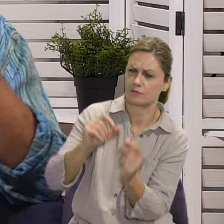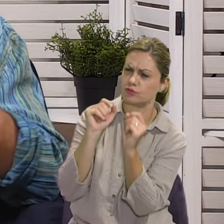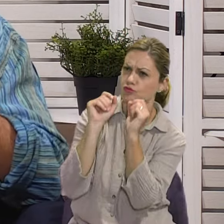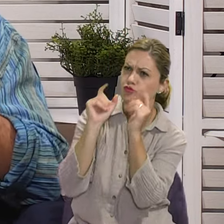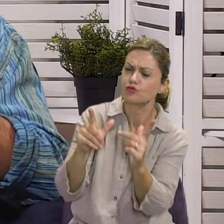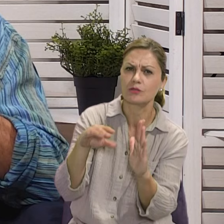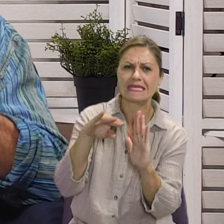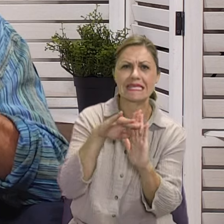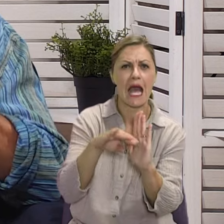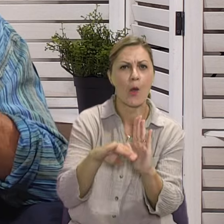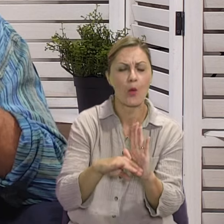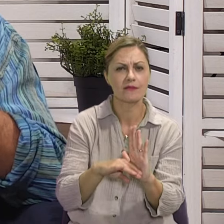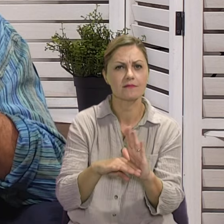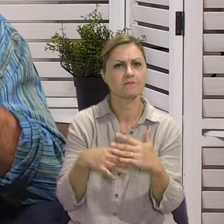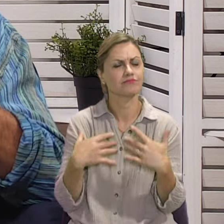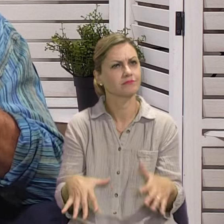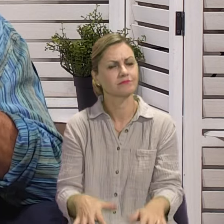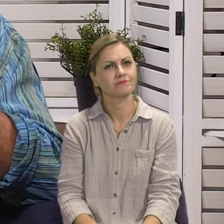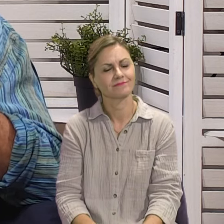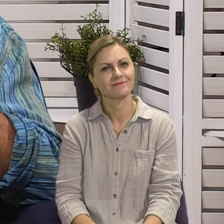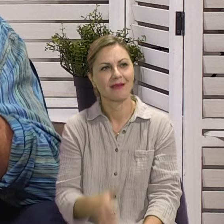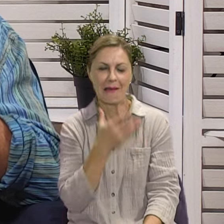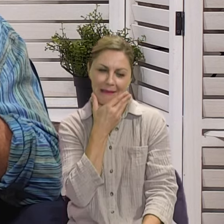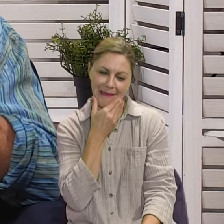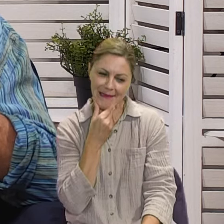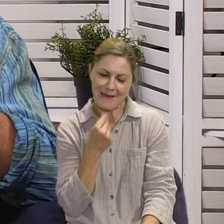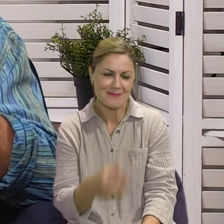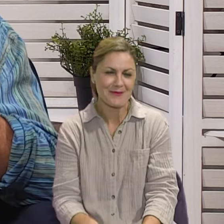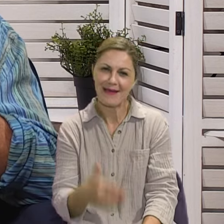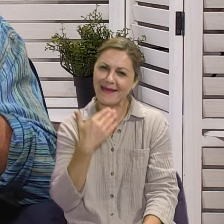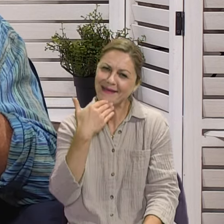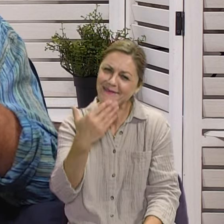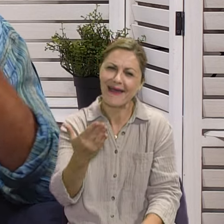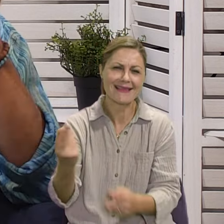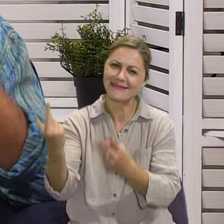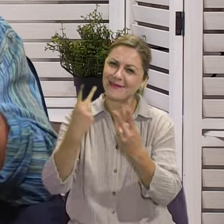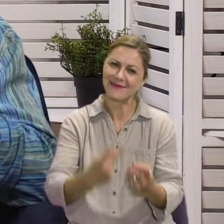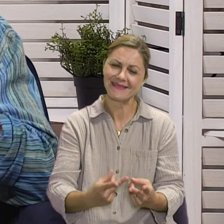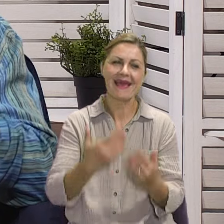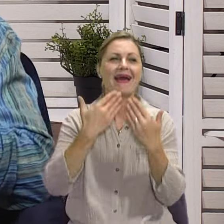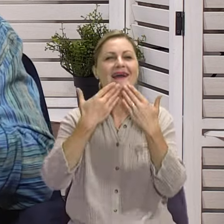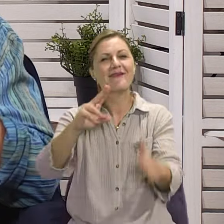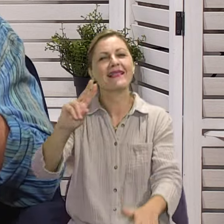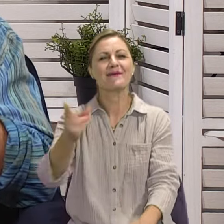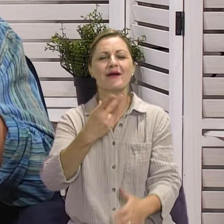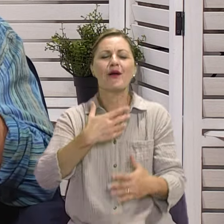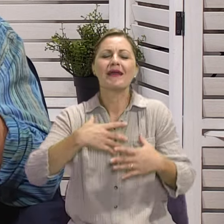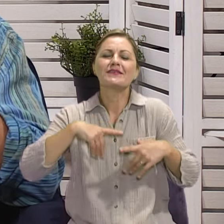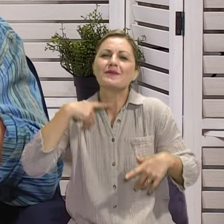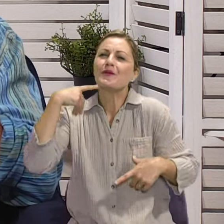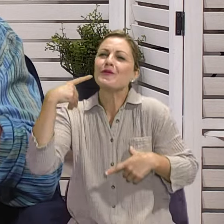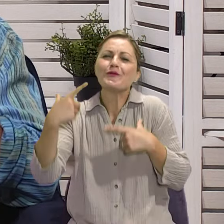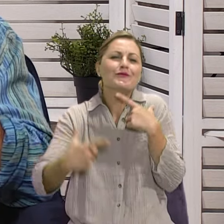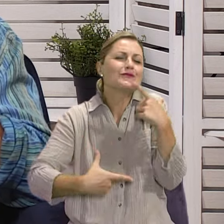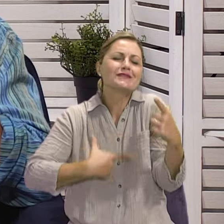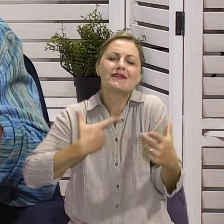Eto, tako. Lijepo. Valjda. Hvala vam na gostovanju. Hvala na vama na pozivu. Razgovor. Baš sam uživao